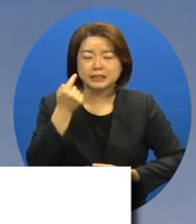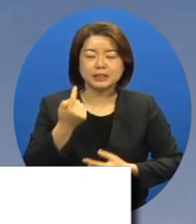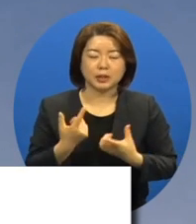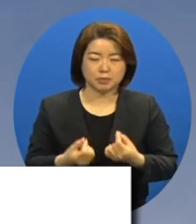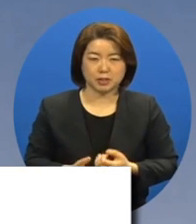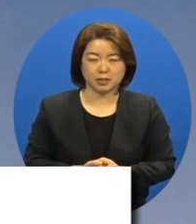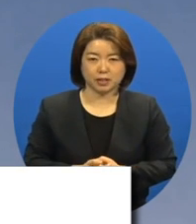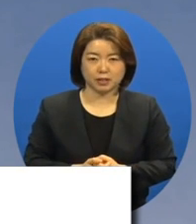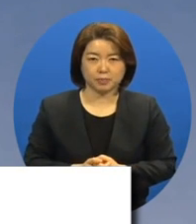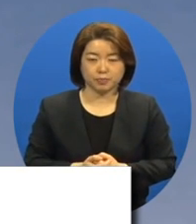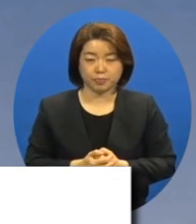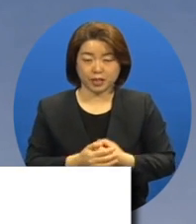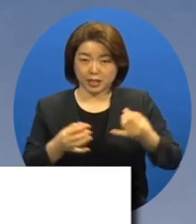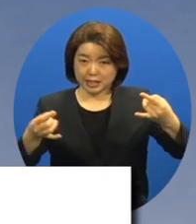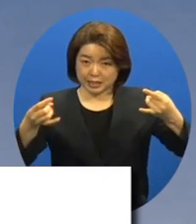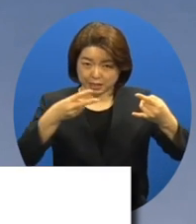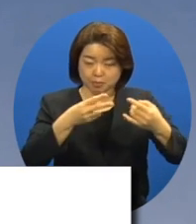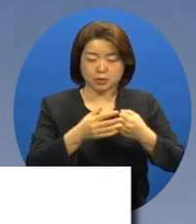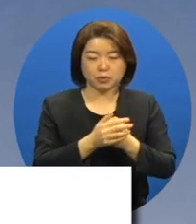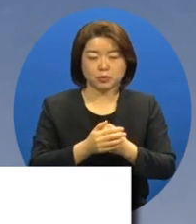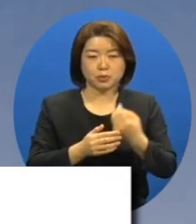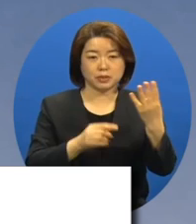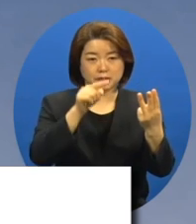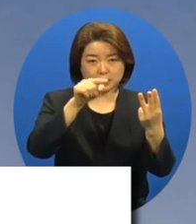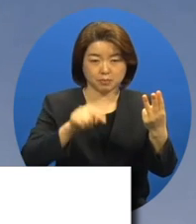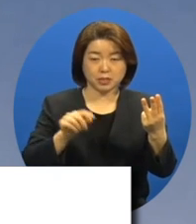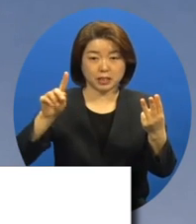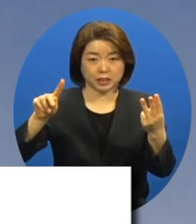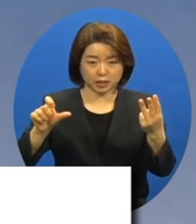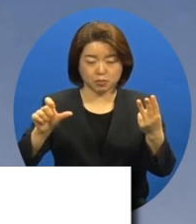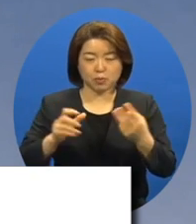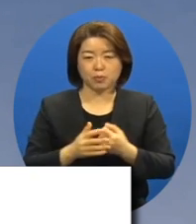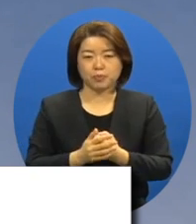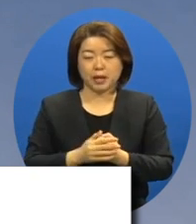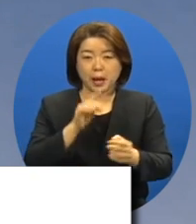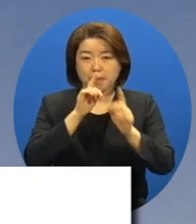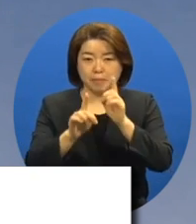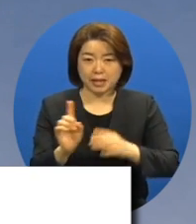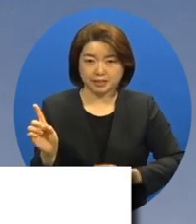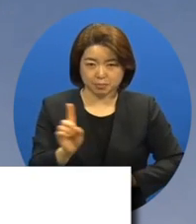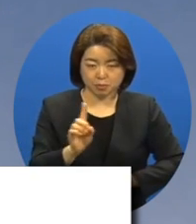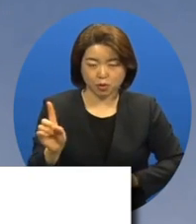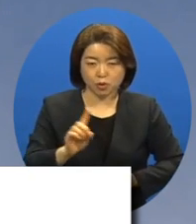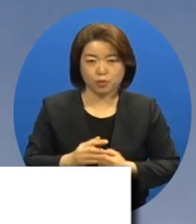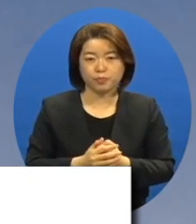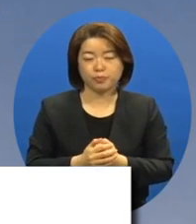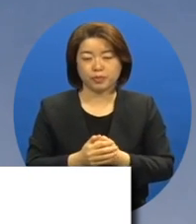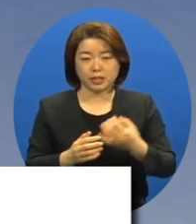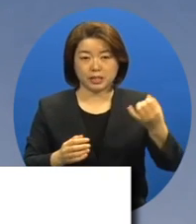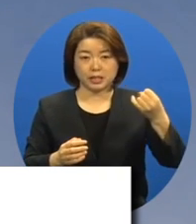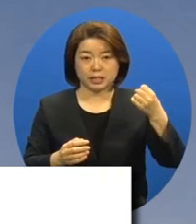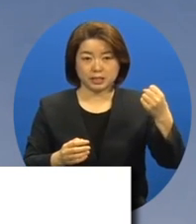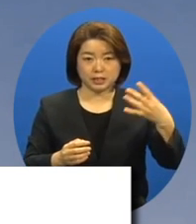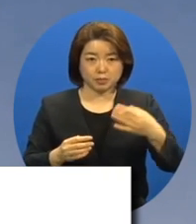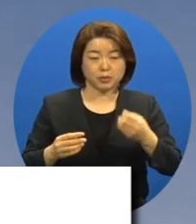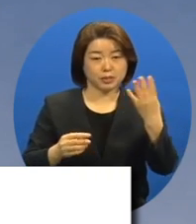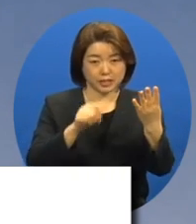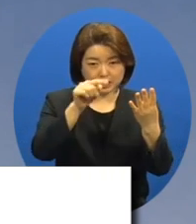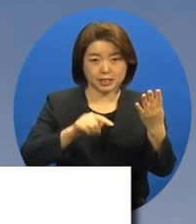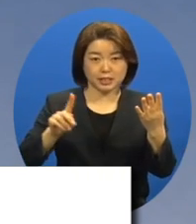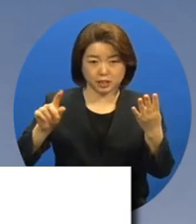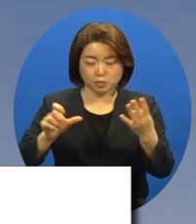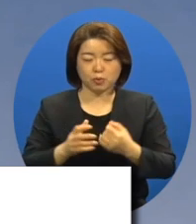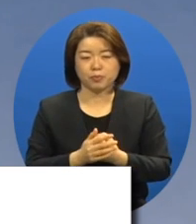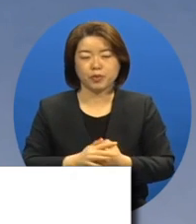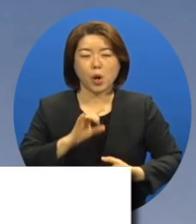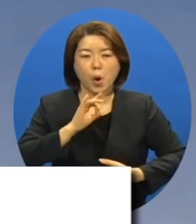에베소서 3장 15절에 이런 말씀을 했습니다 앱에서 사장 15절에 오직